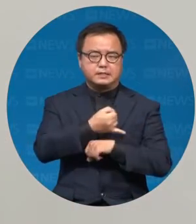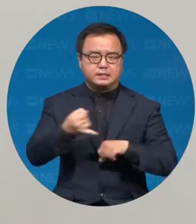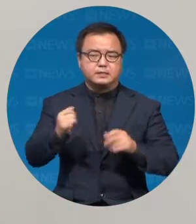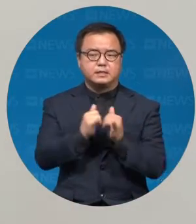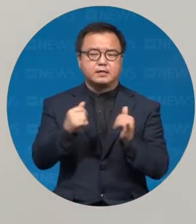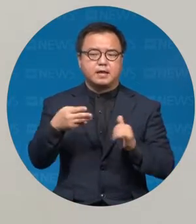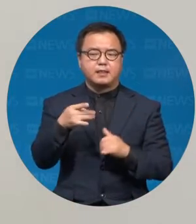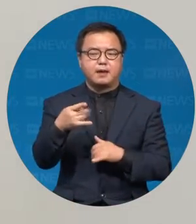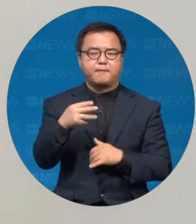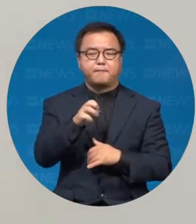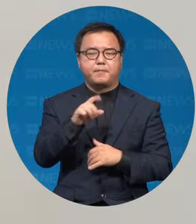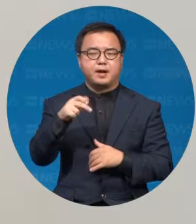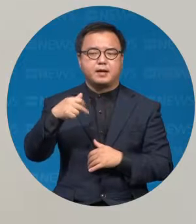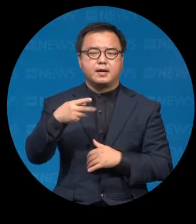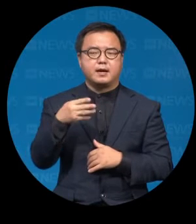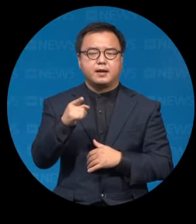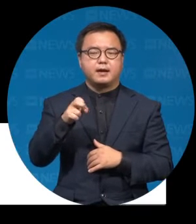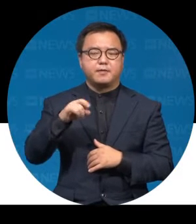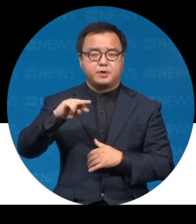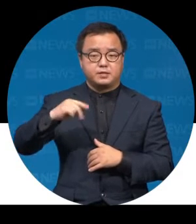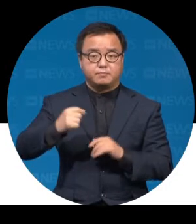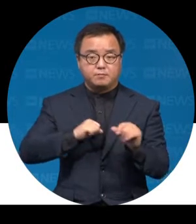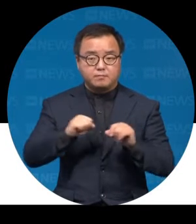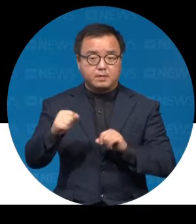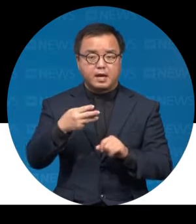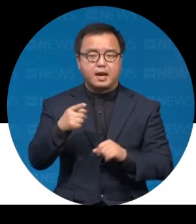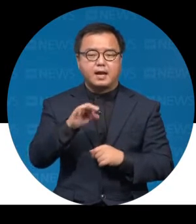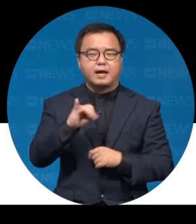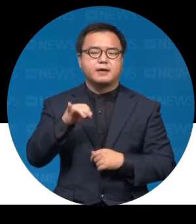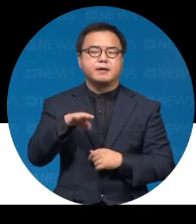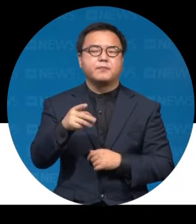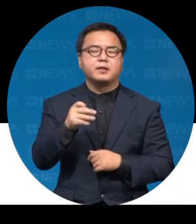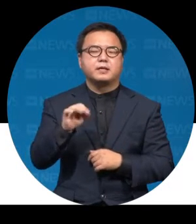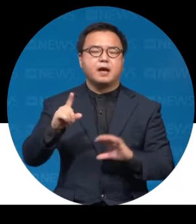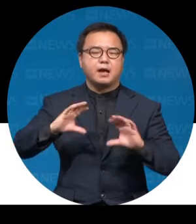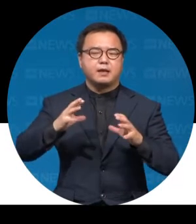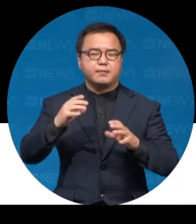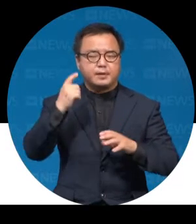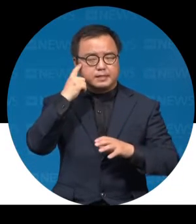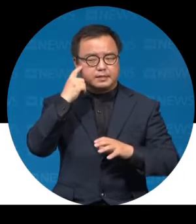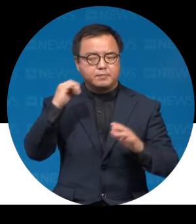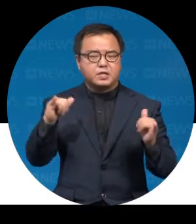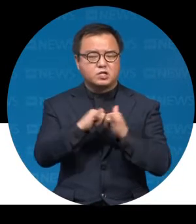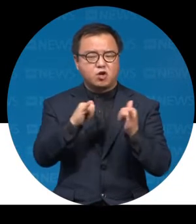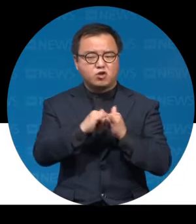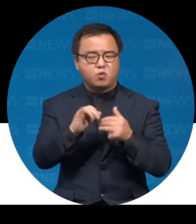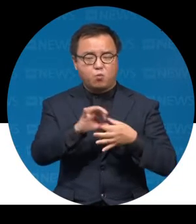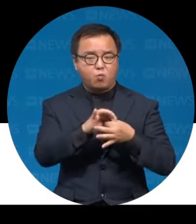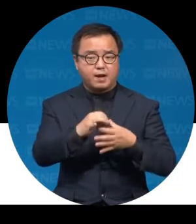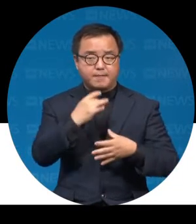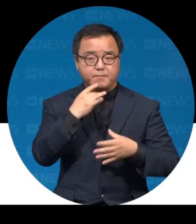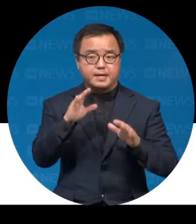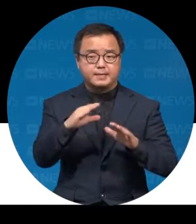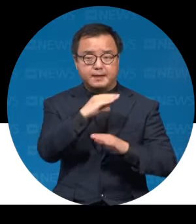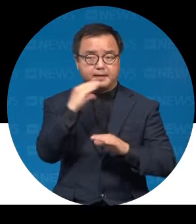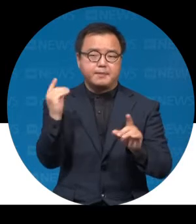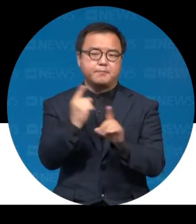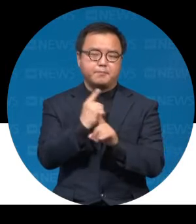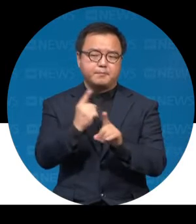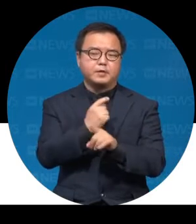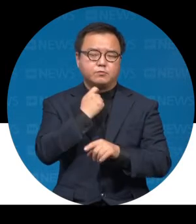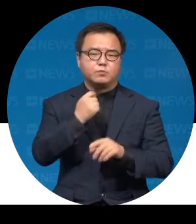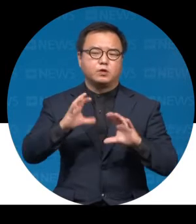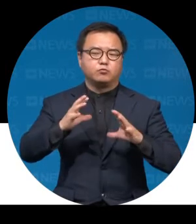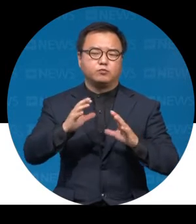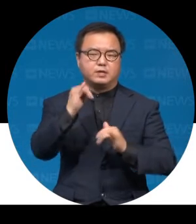클레멘스가 나섰습니다. Perception of Liberia was all about the war. Now I want it to change, right? Not to hide the history of the